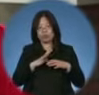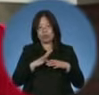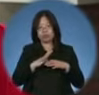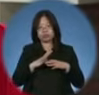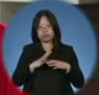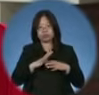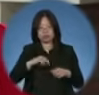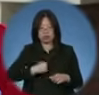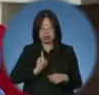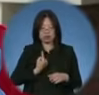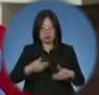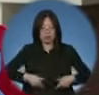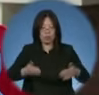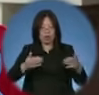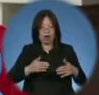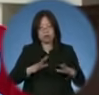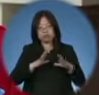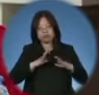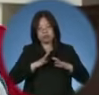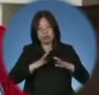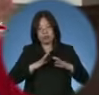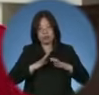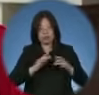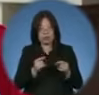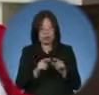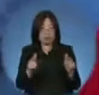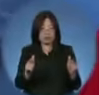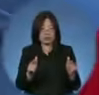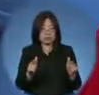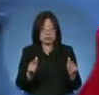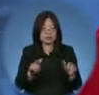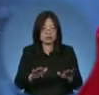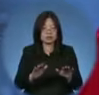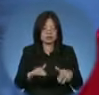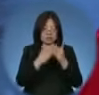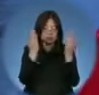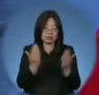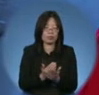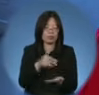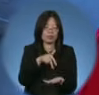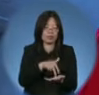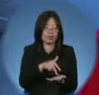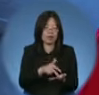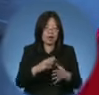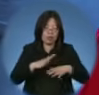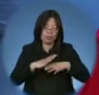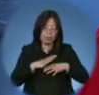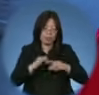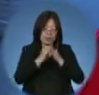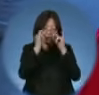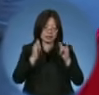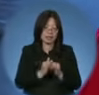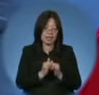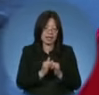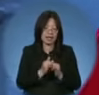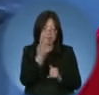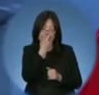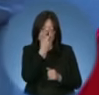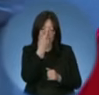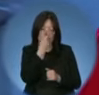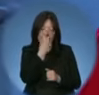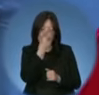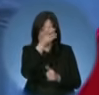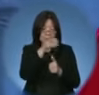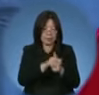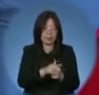없거든요. 자기 자신이. 뭐 그런 것들 하여튼 전반적으로 이 공포가 이 사회를 지금 지배하고 있지